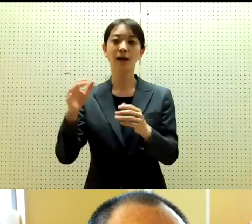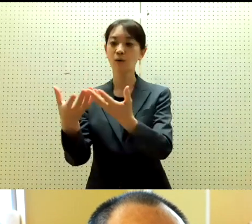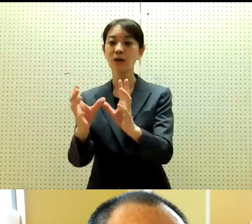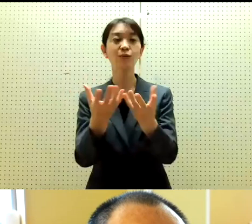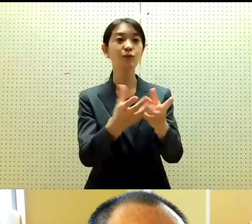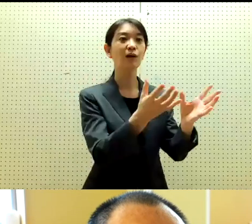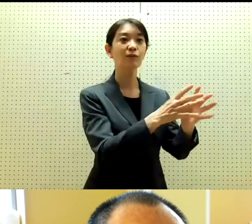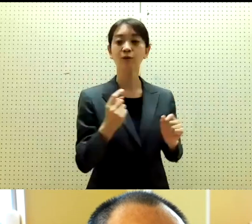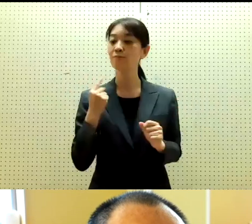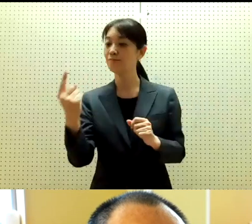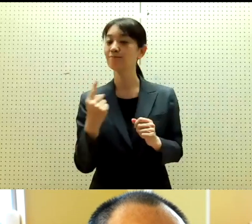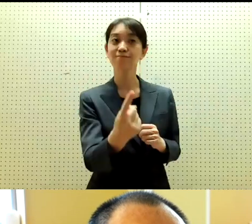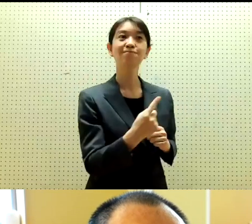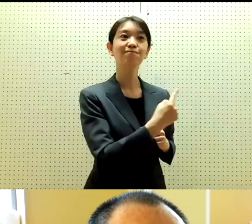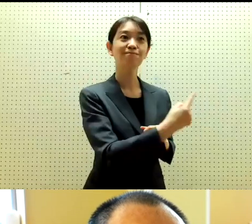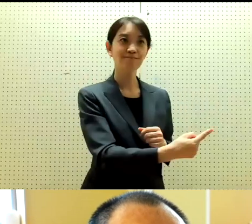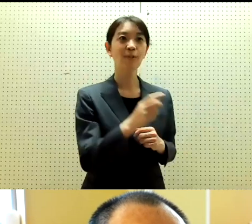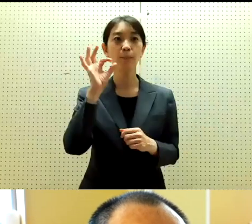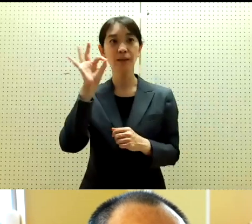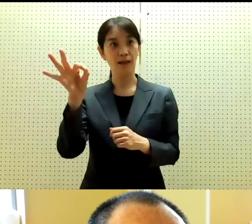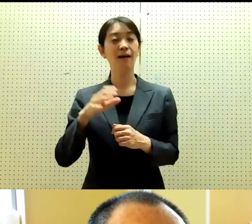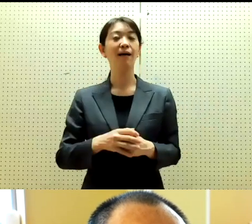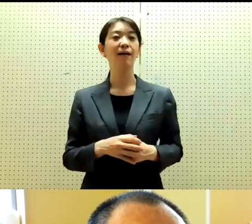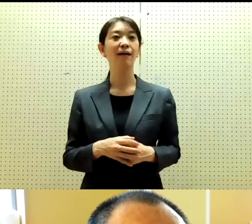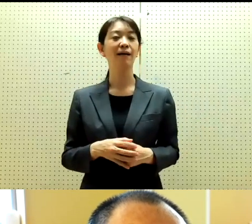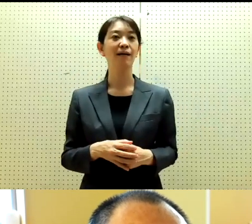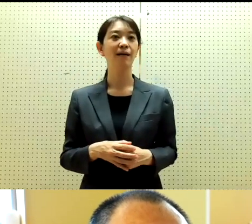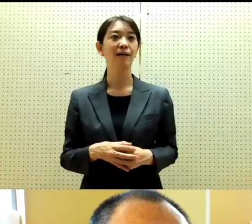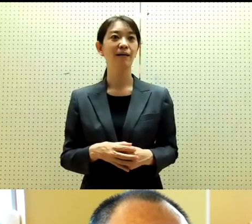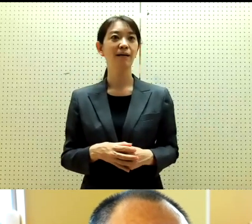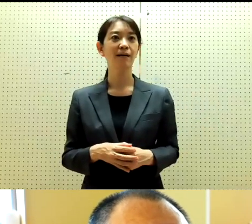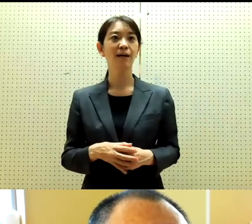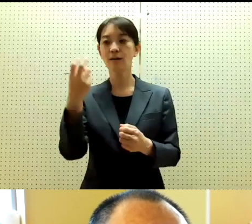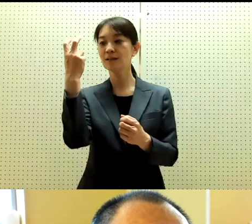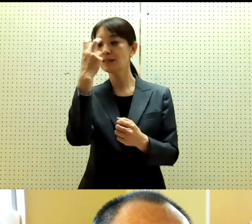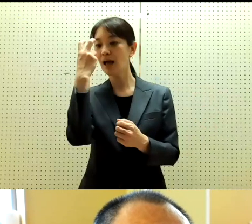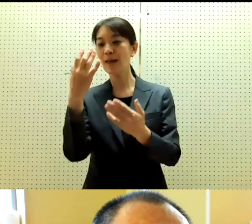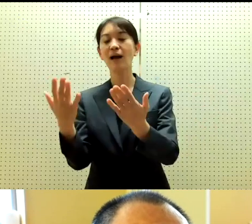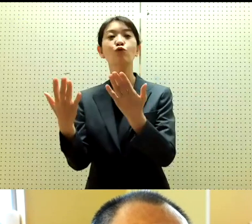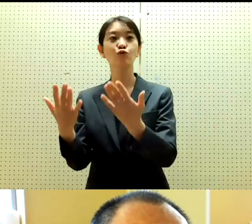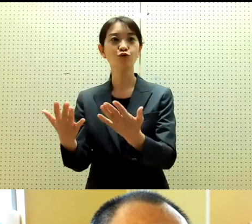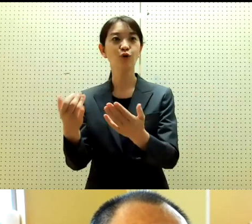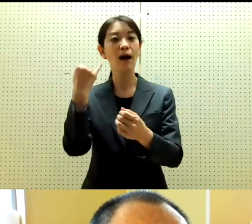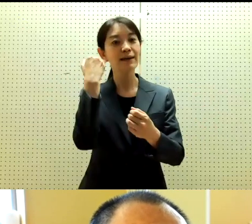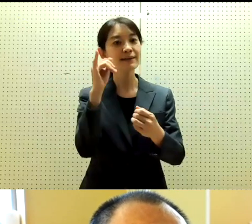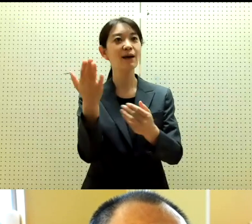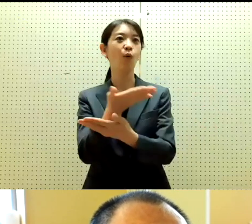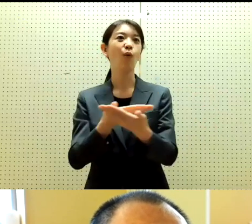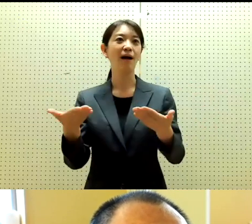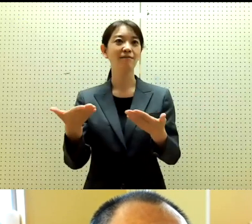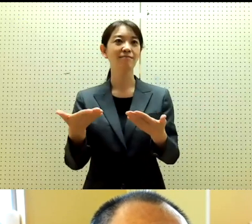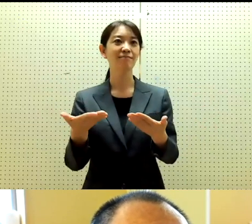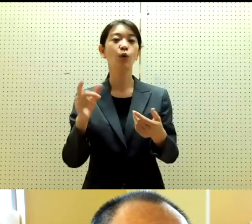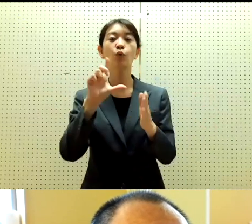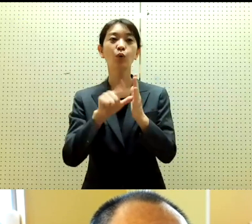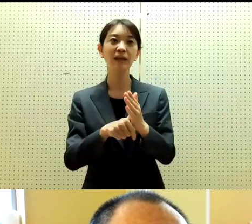らと拝見させてもらったんですけれどもあの調べ物学習ですとか意見交換などでタブレットを活用